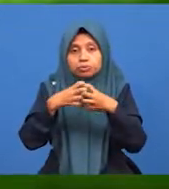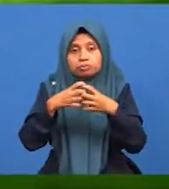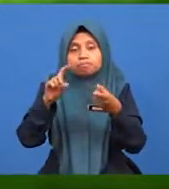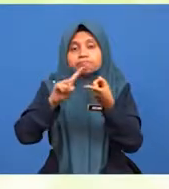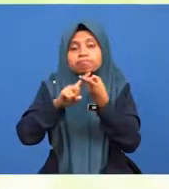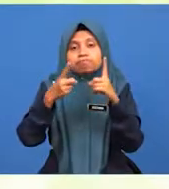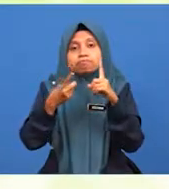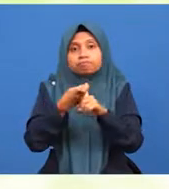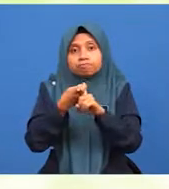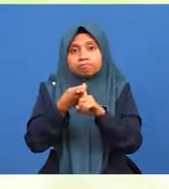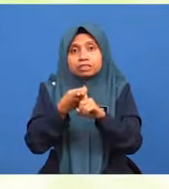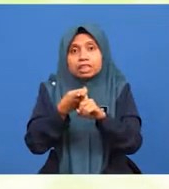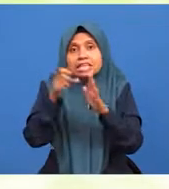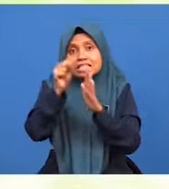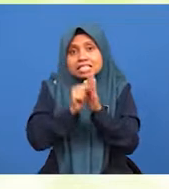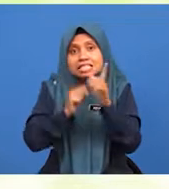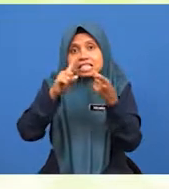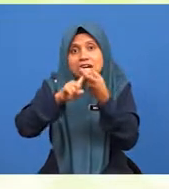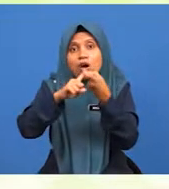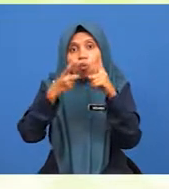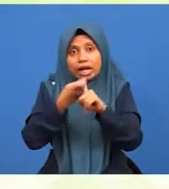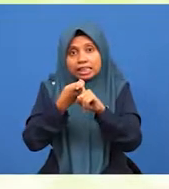kawan. Sekawan kambing.